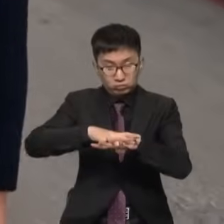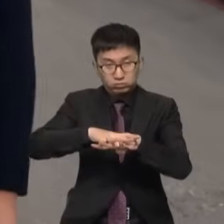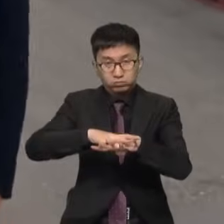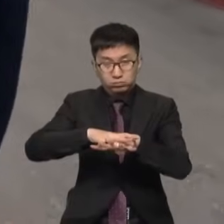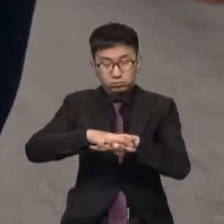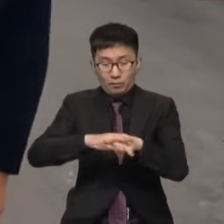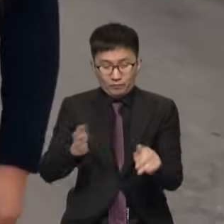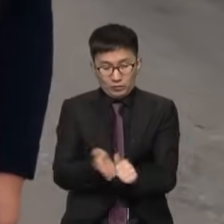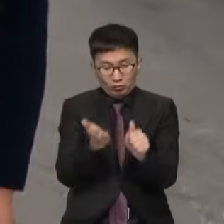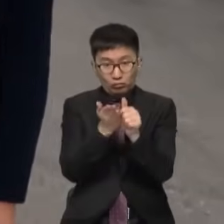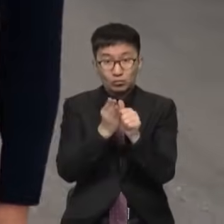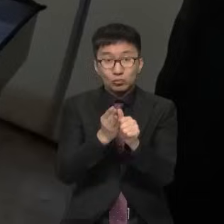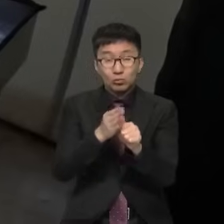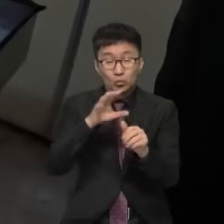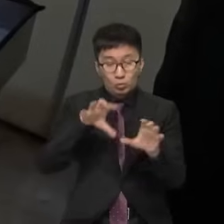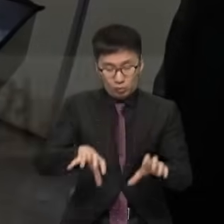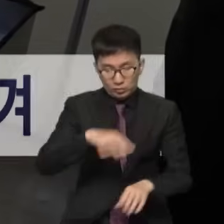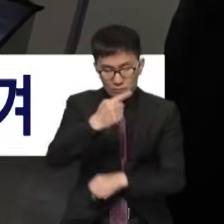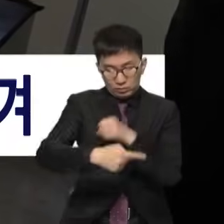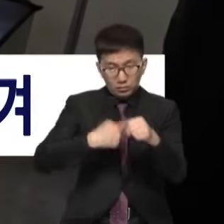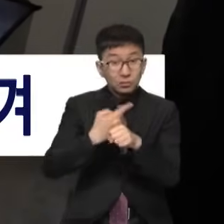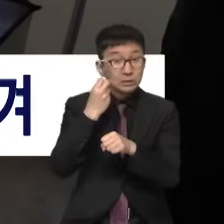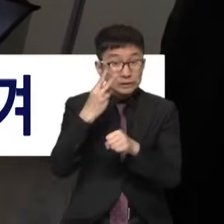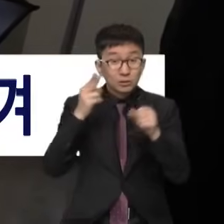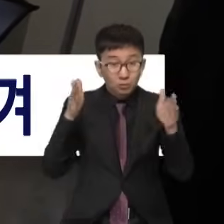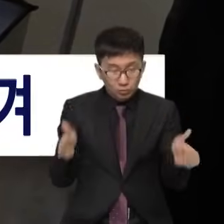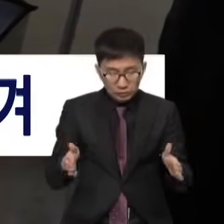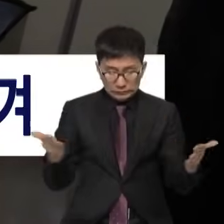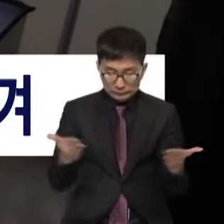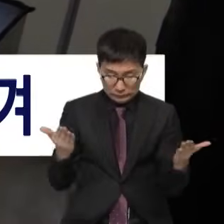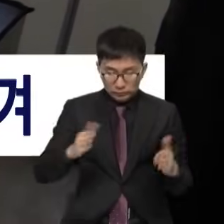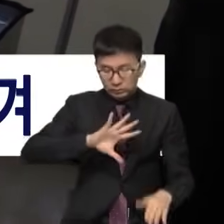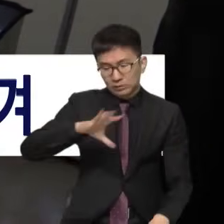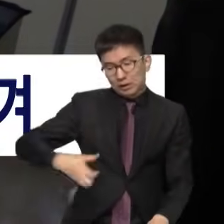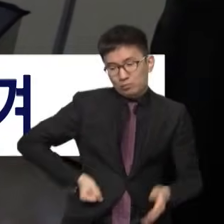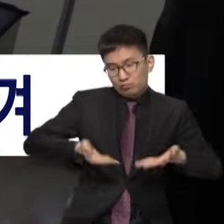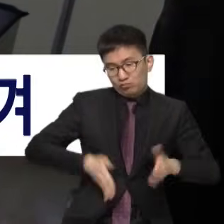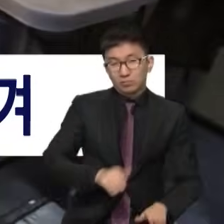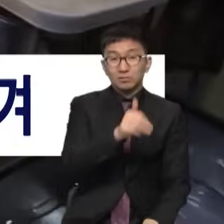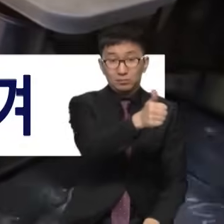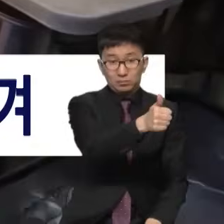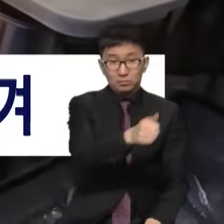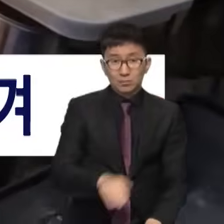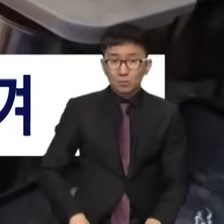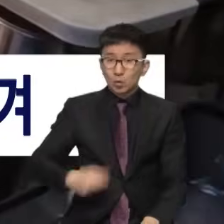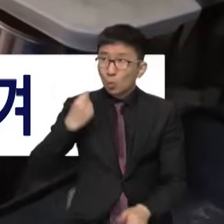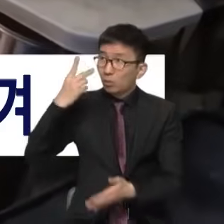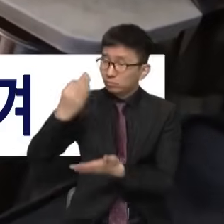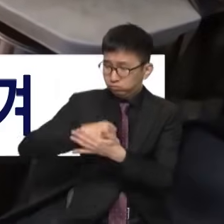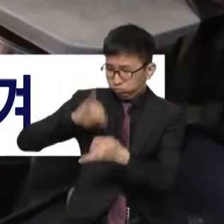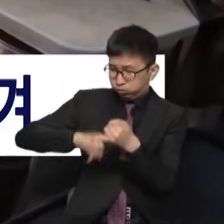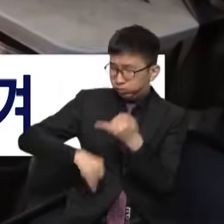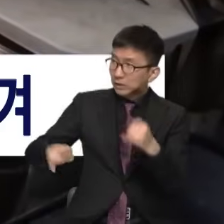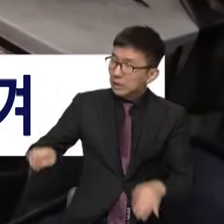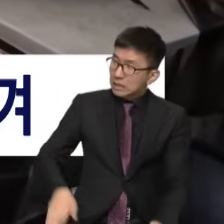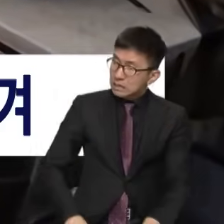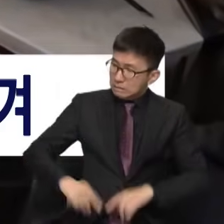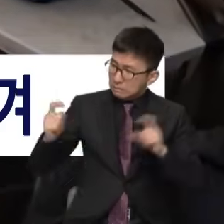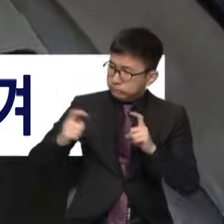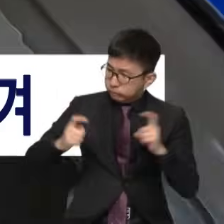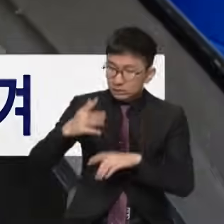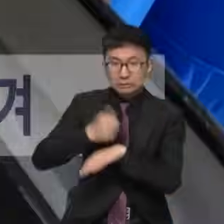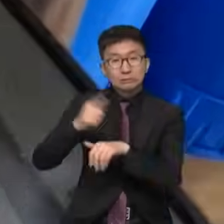2개월 일했던 캄보디아 남성은 임금 체불로 농장주와 분쟁을 겪다 노동청에 진정한 끝에